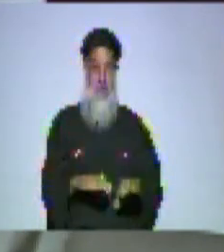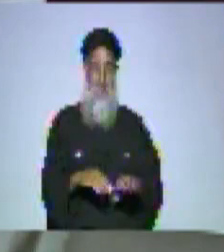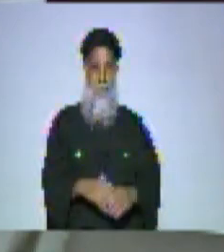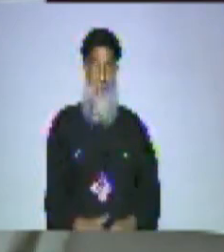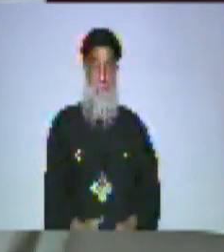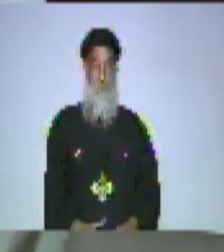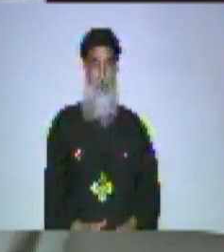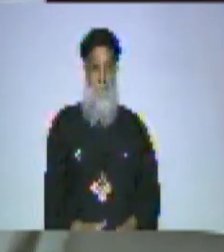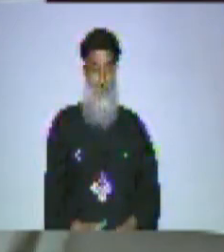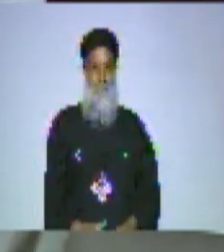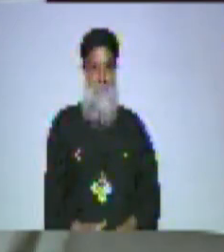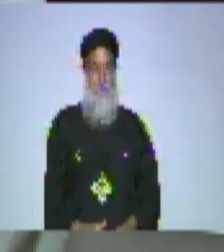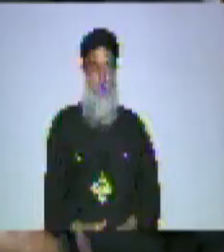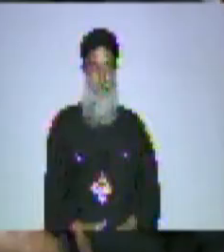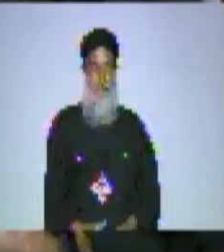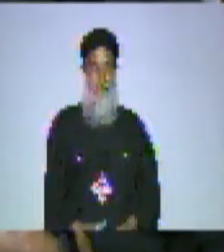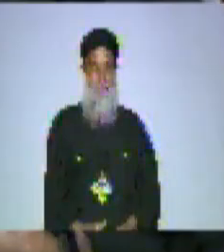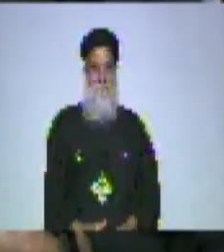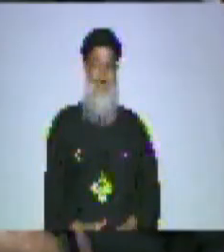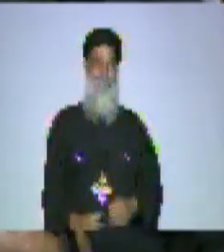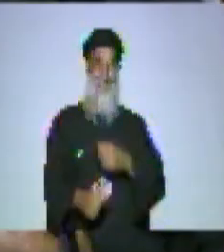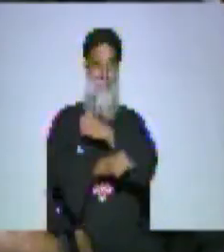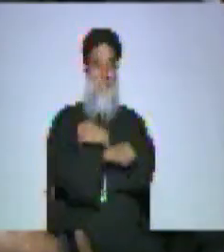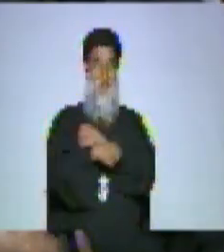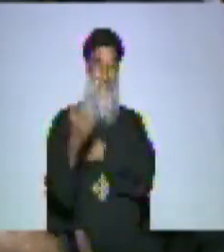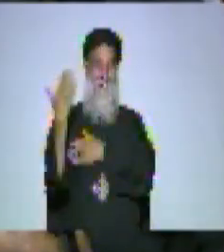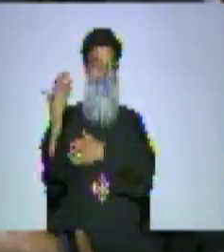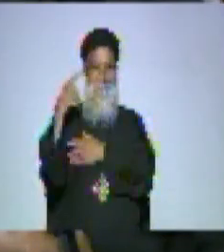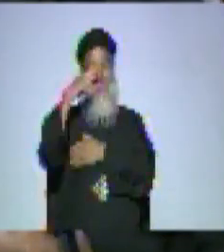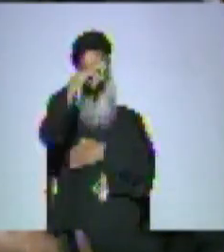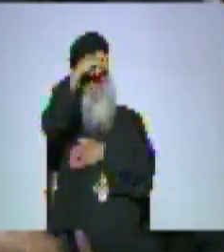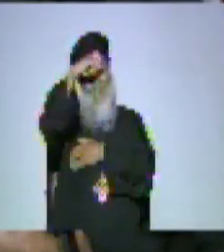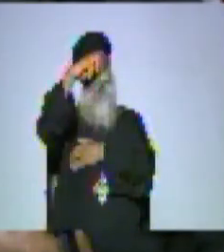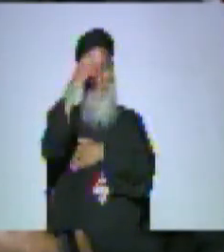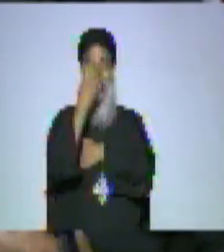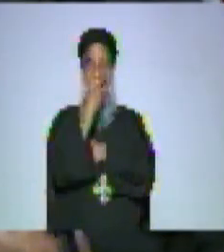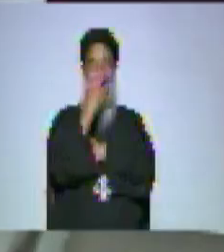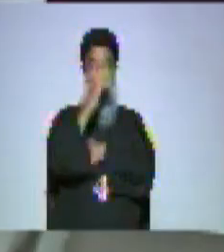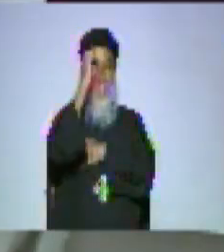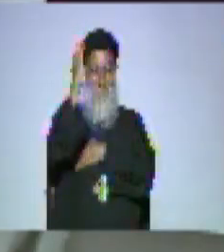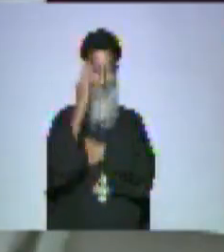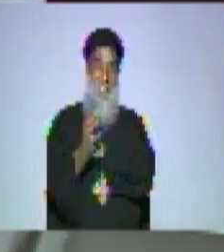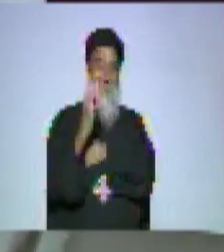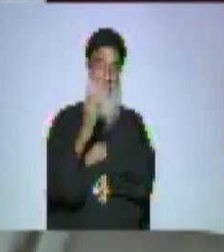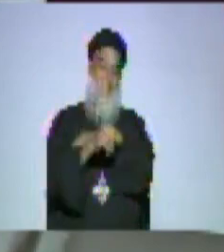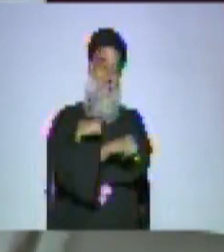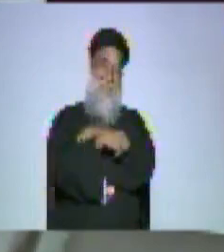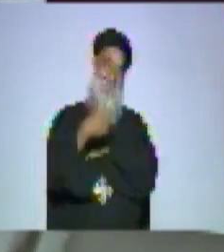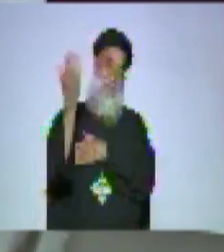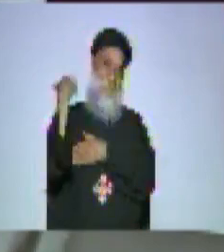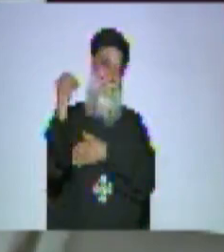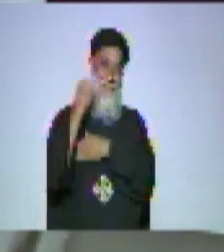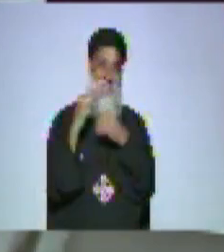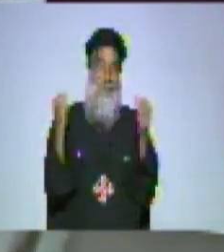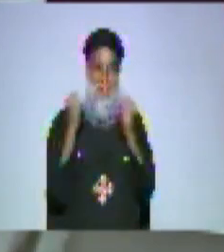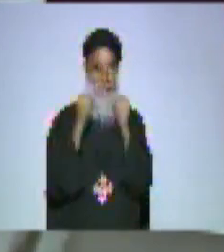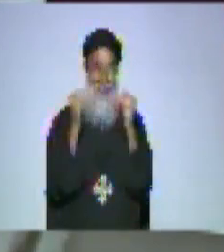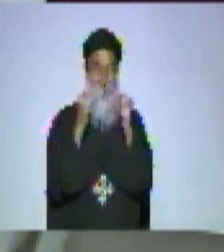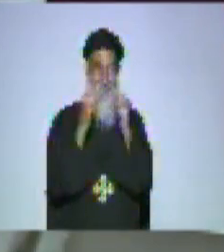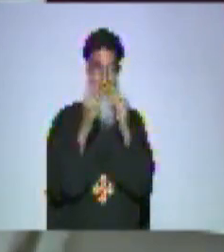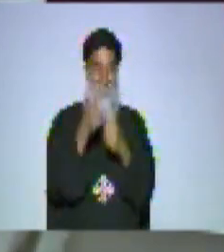للاوشيه ديت الاسبوع اللي فات سيدنا الحر الشديد وساعات البرد الشديد